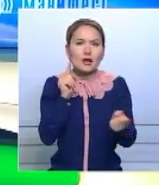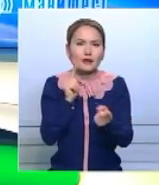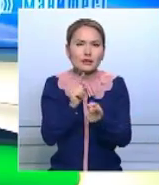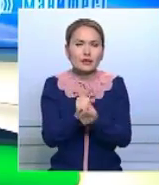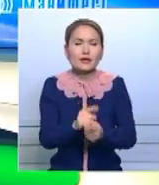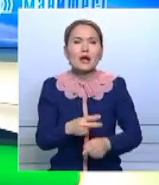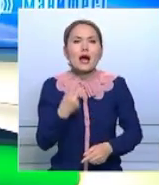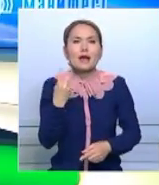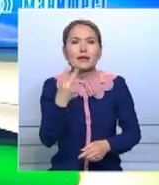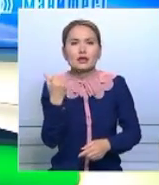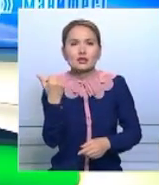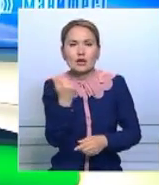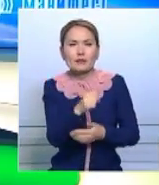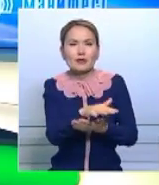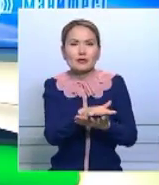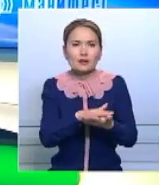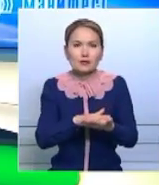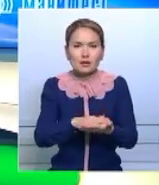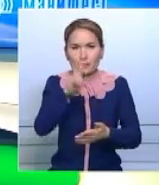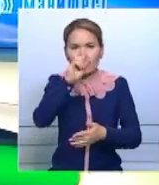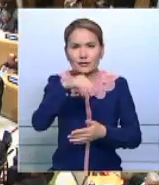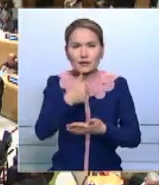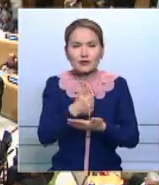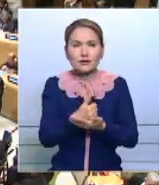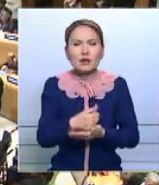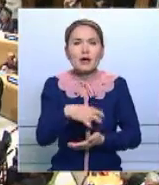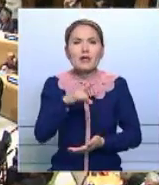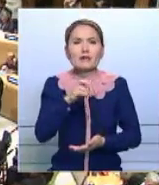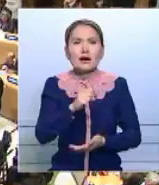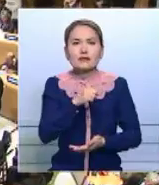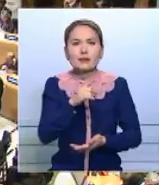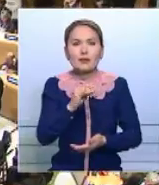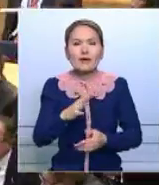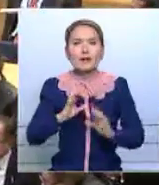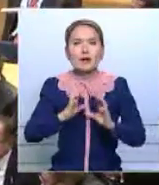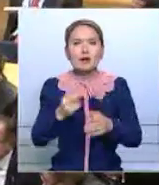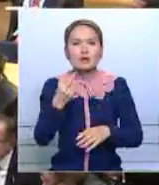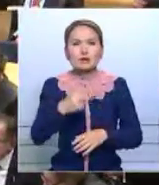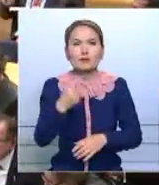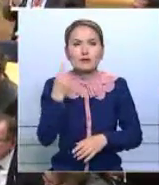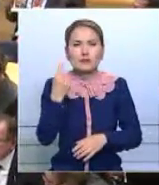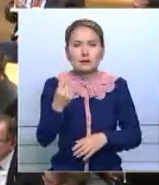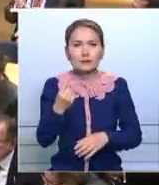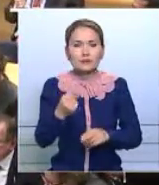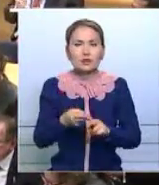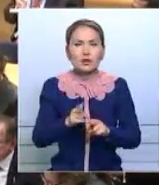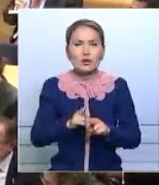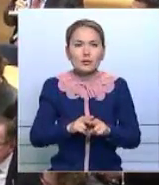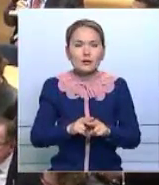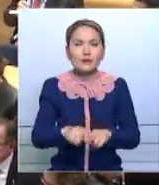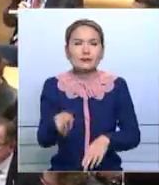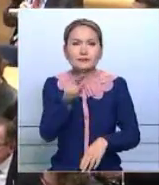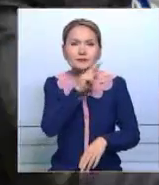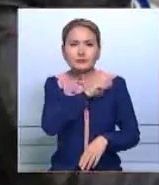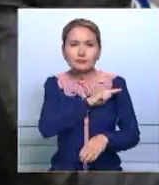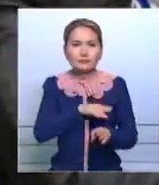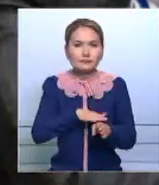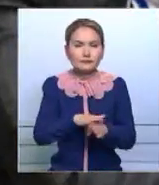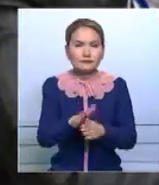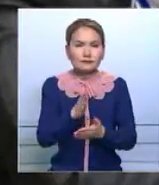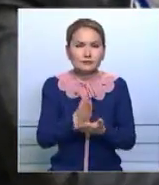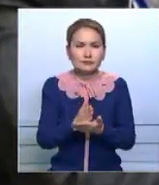кездесуі 2-ші аптаға ұласты. Елбасы Нұрсұлтан Назарбаевтың әлем 21-ші ғасыр манифестіне бұл жолда айрықша назар